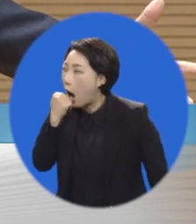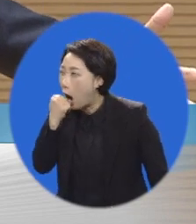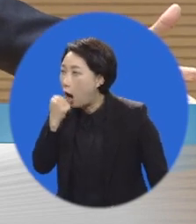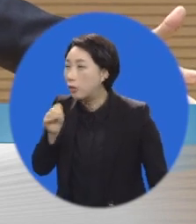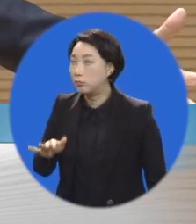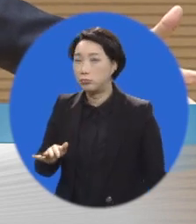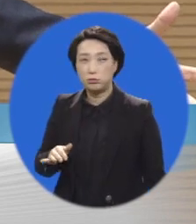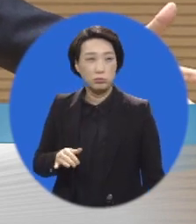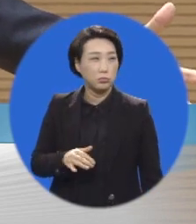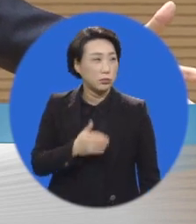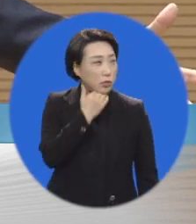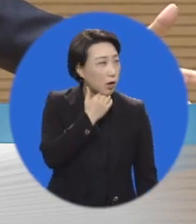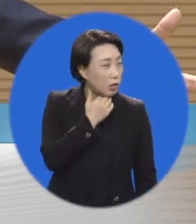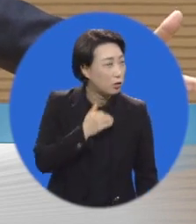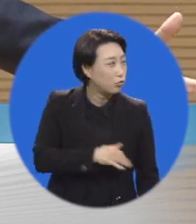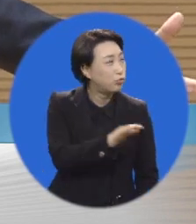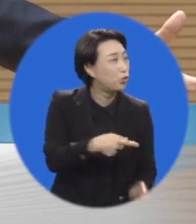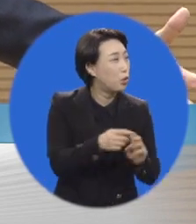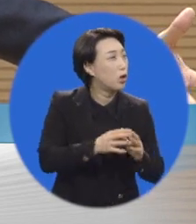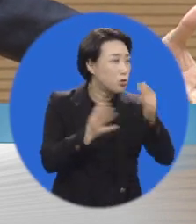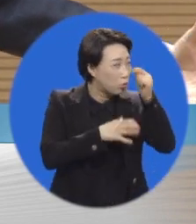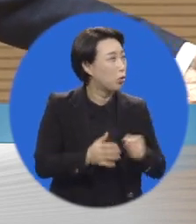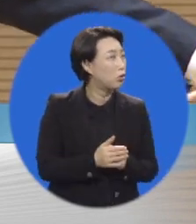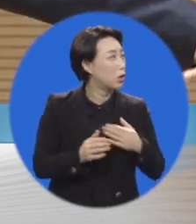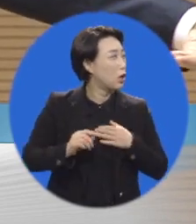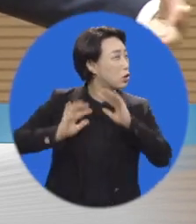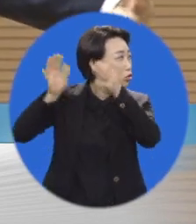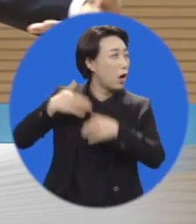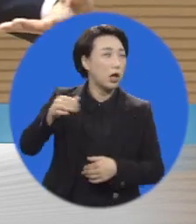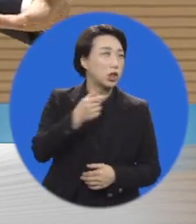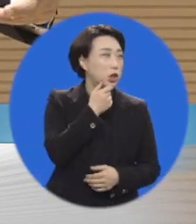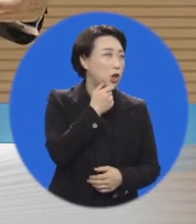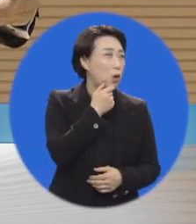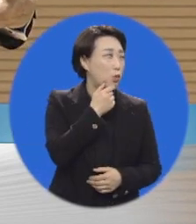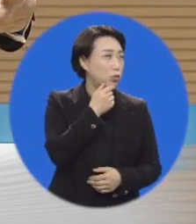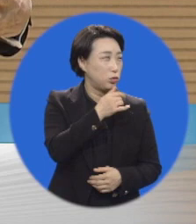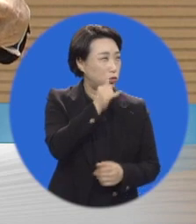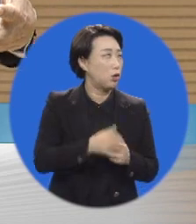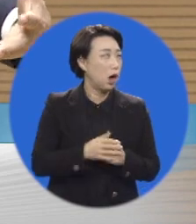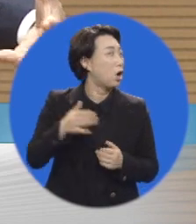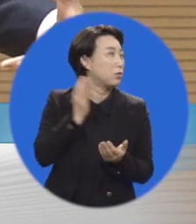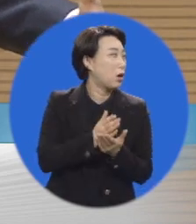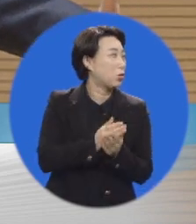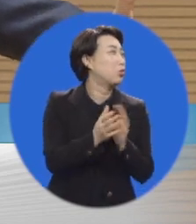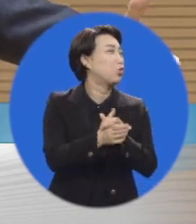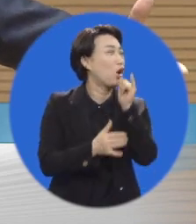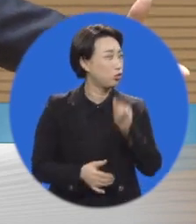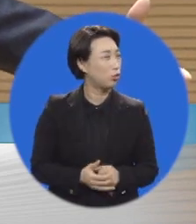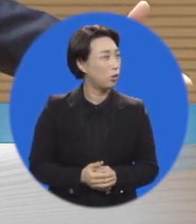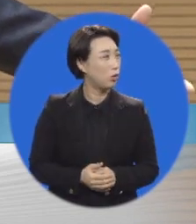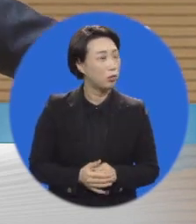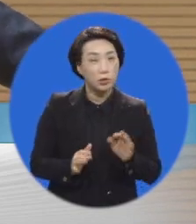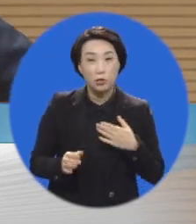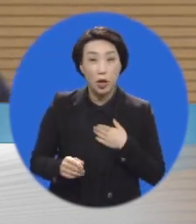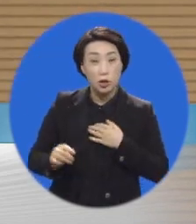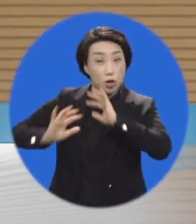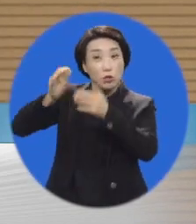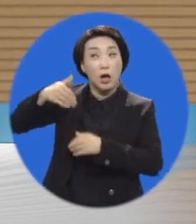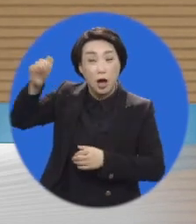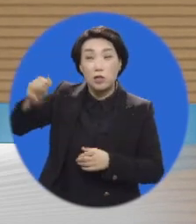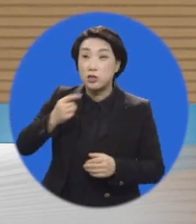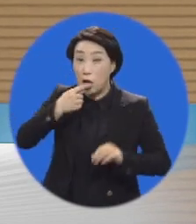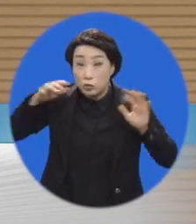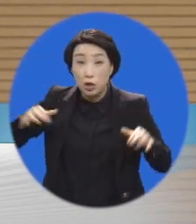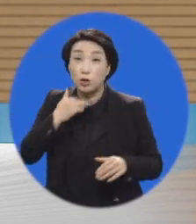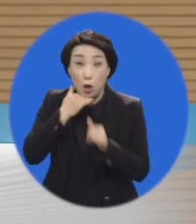왜 기다려? 우리 성도들 안 가기를 기다리는데. 천사들이 기다리는데 오기를